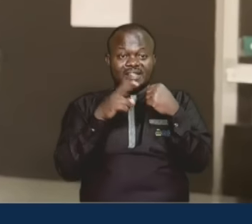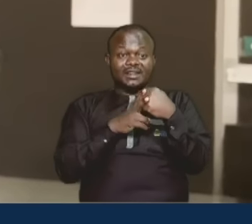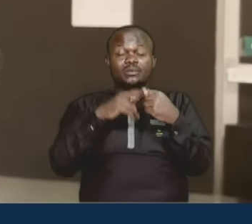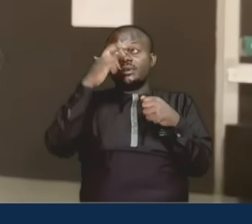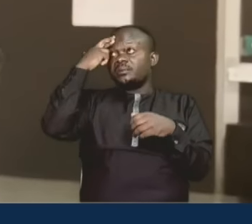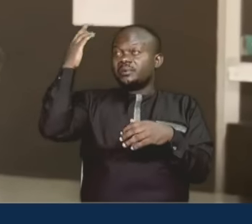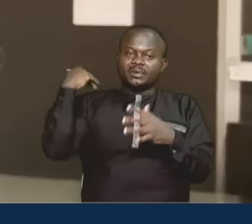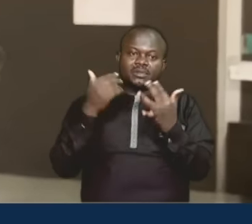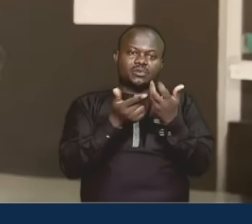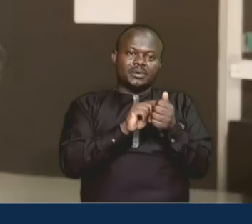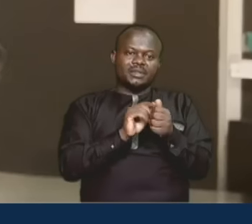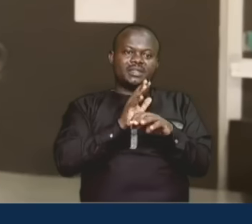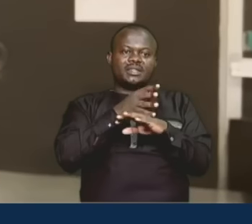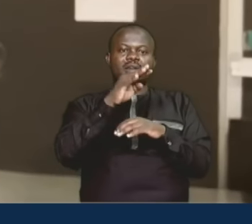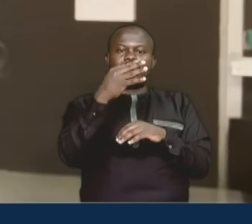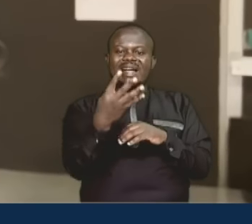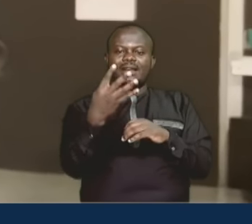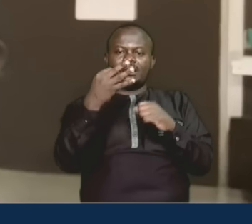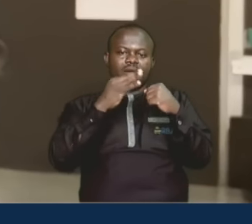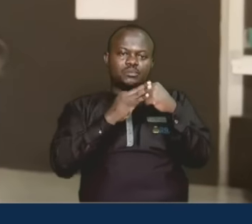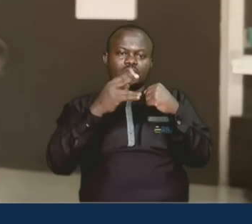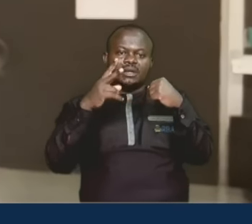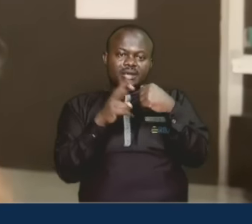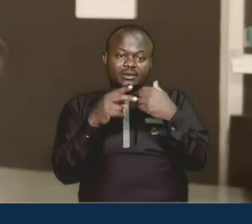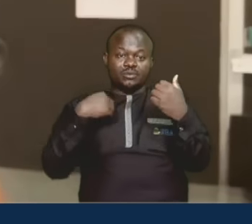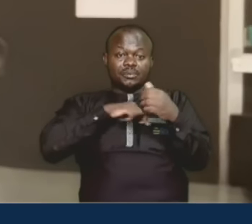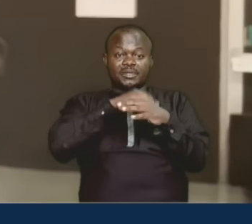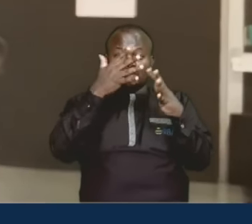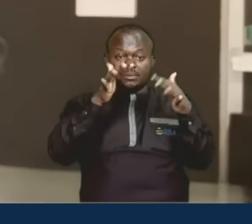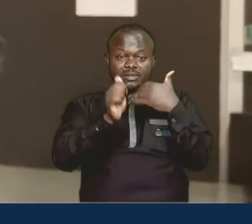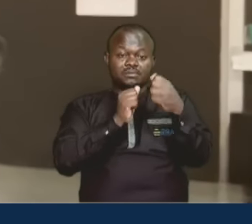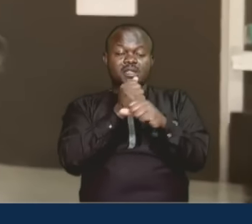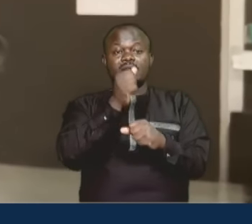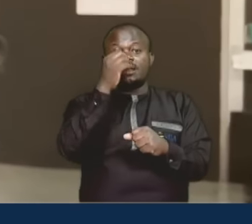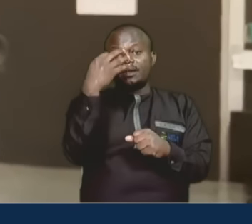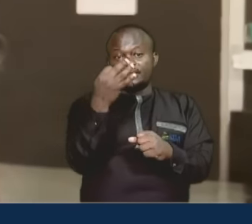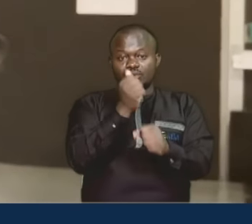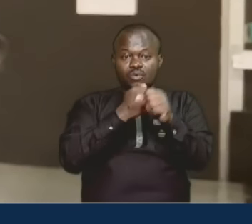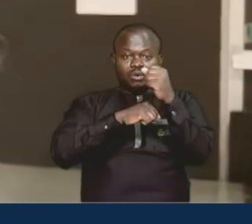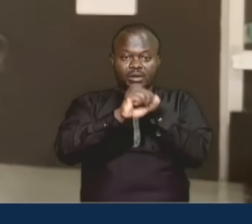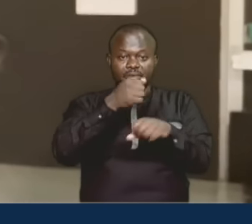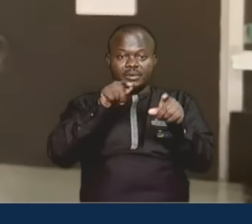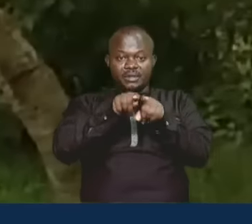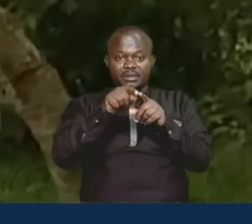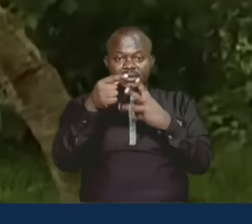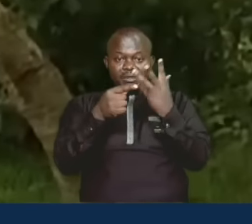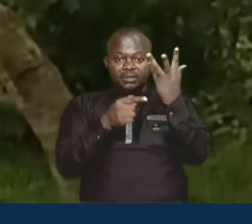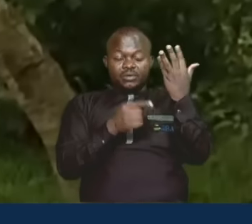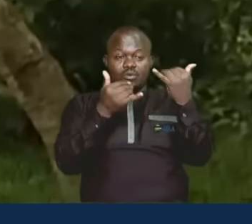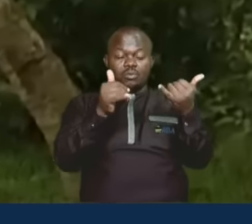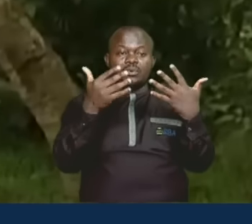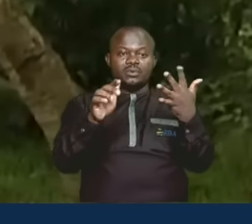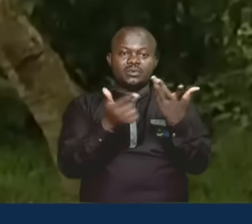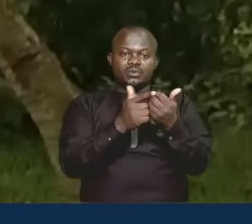imisambi 487, twatumaze imyaka 3 turi gukora ibikorwa. Kugeza ubu ngubu uyu mwaka twabaze